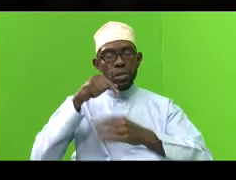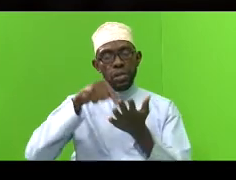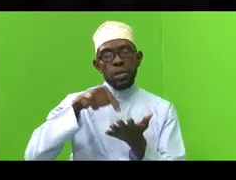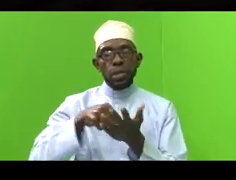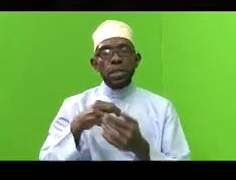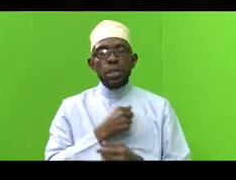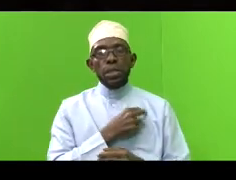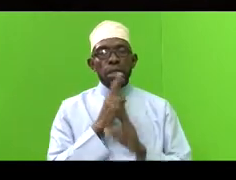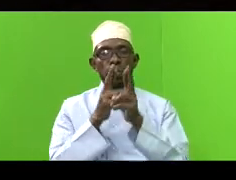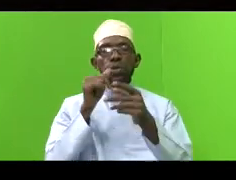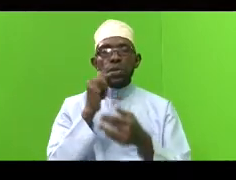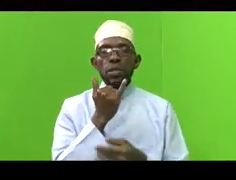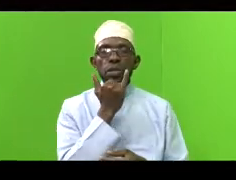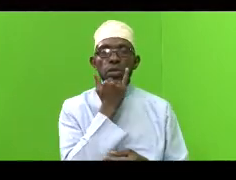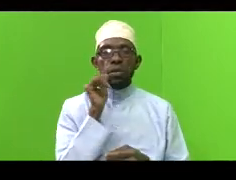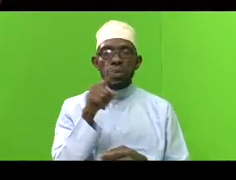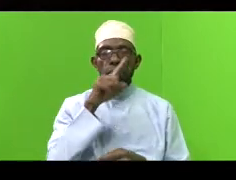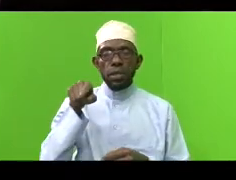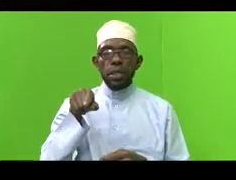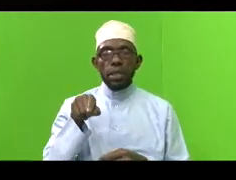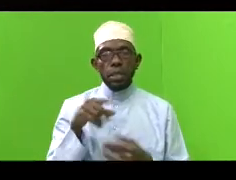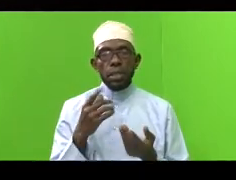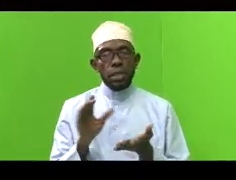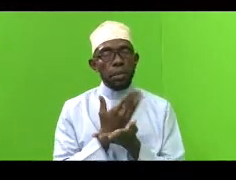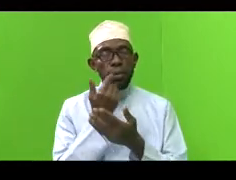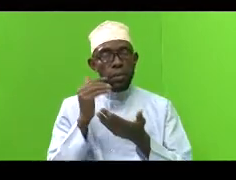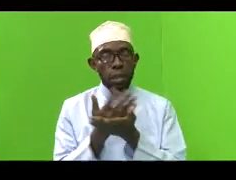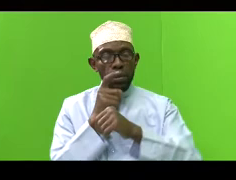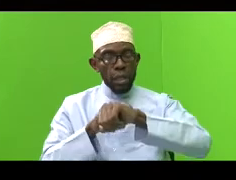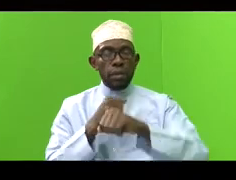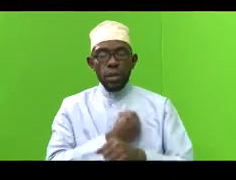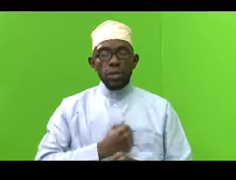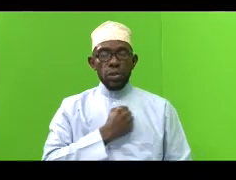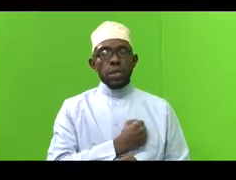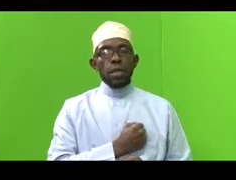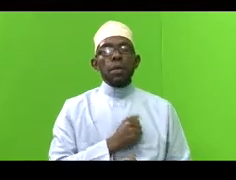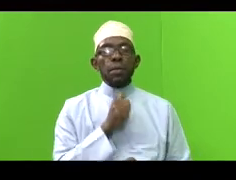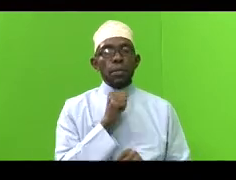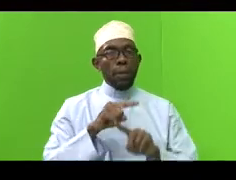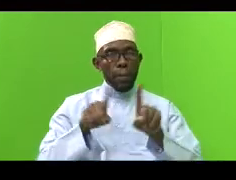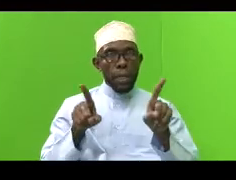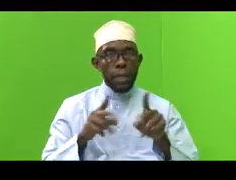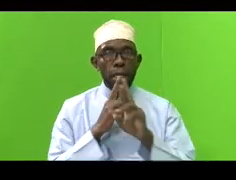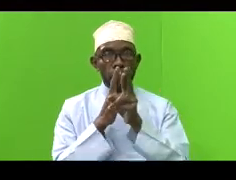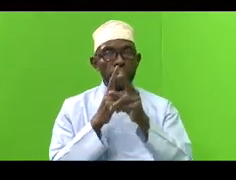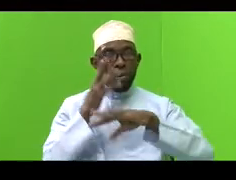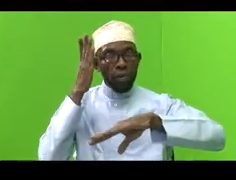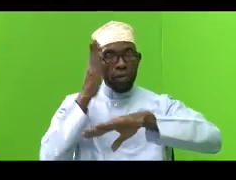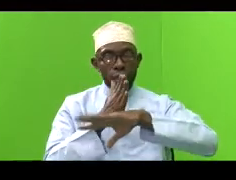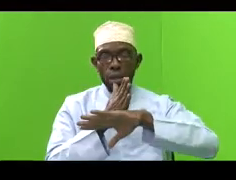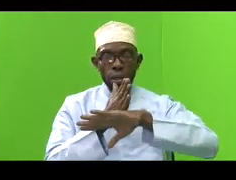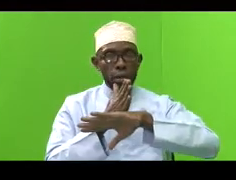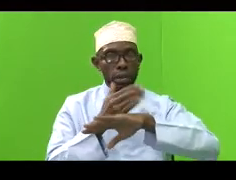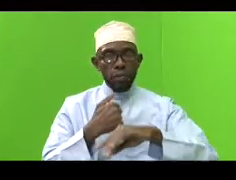sikatai, hakuna mkamilifu. Kuna uwezekano baadhi ya mambo tukaomba samahani, tukasema kunradhi. Lakini kwa habari za uongo, kwangu